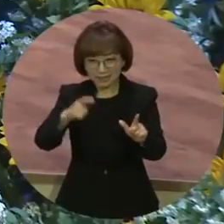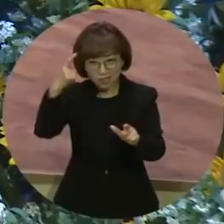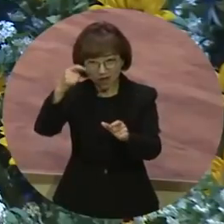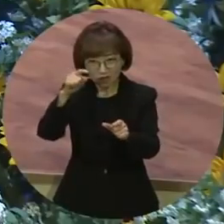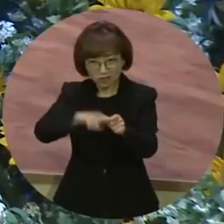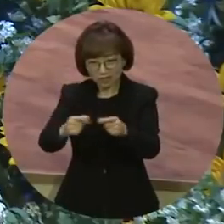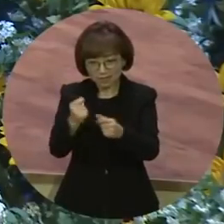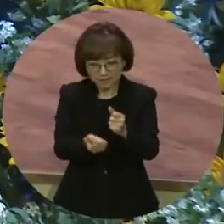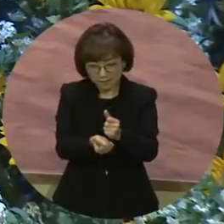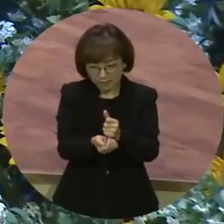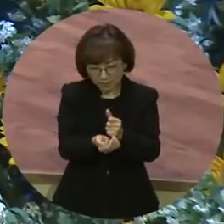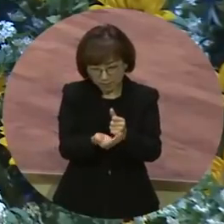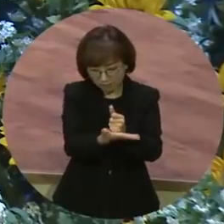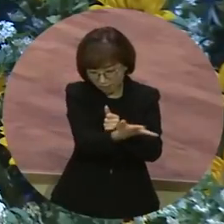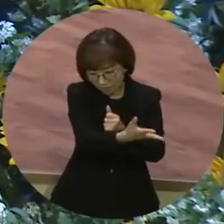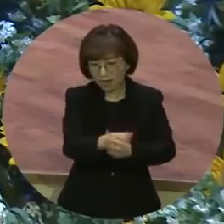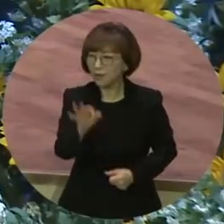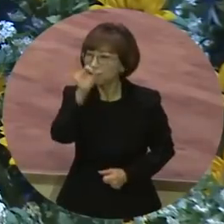못하고 있습니다.